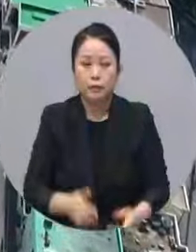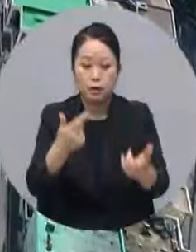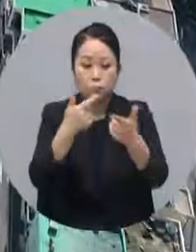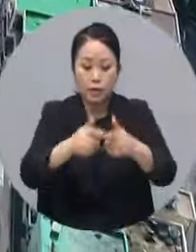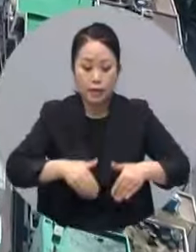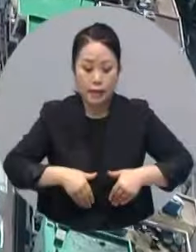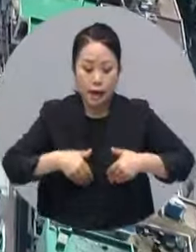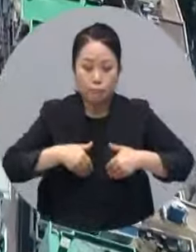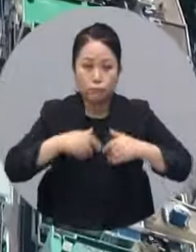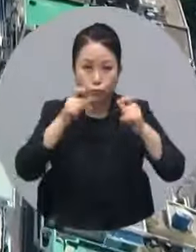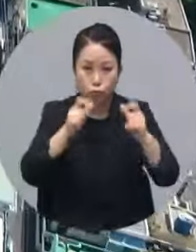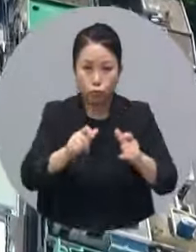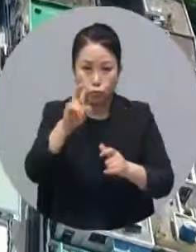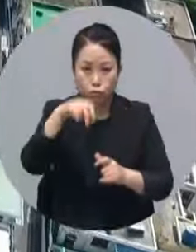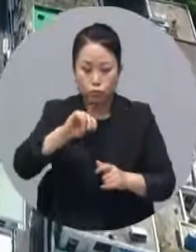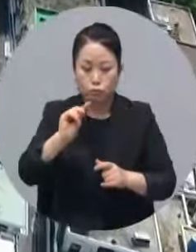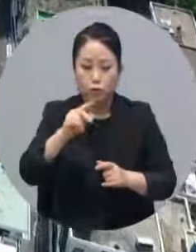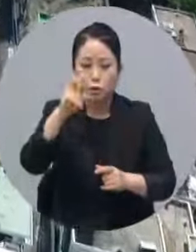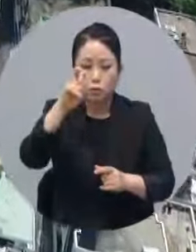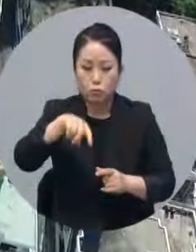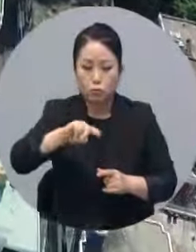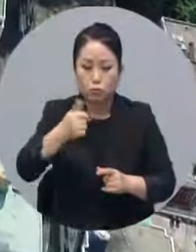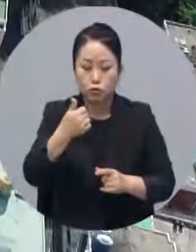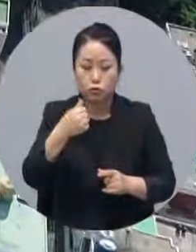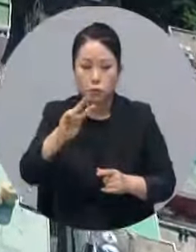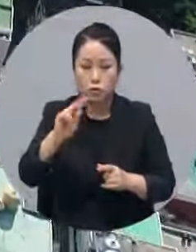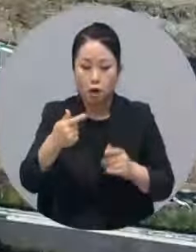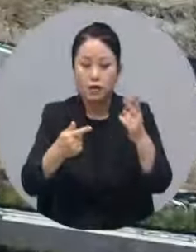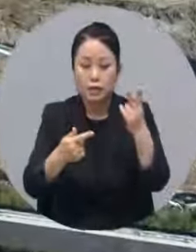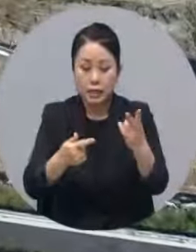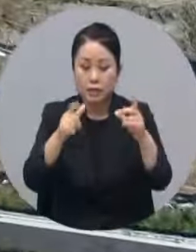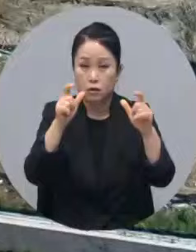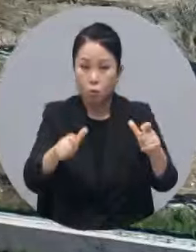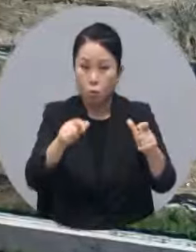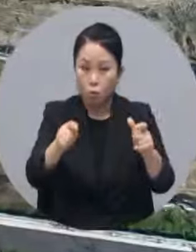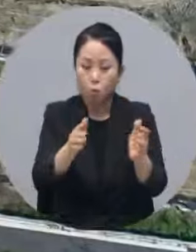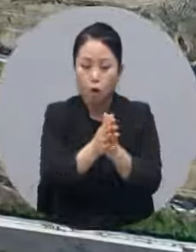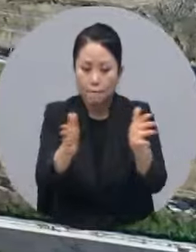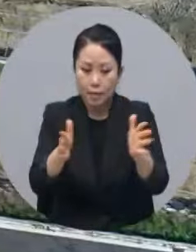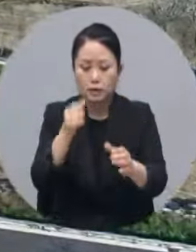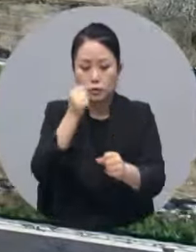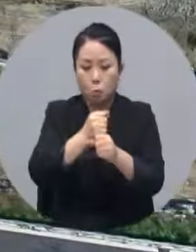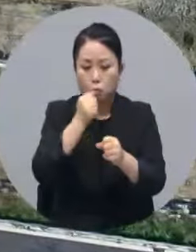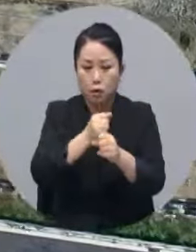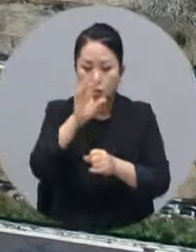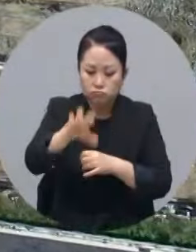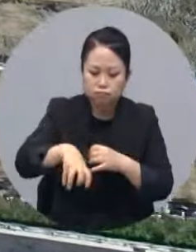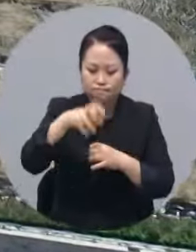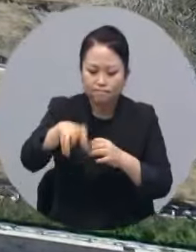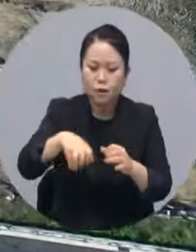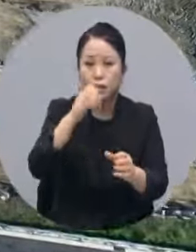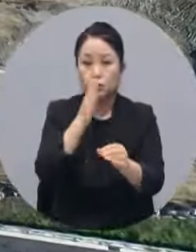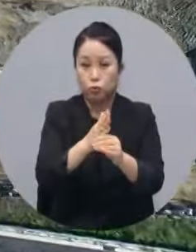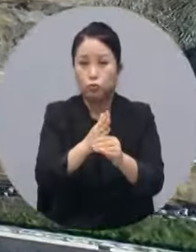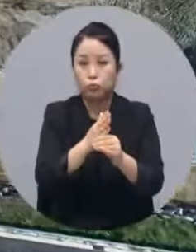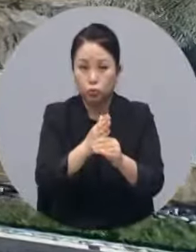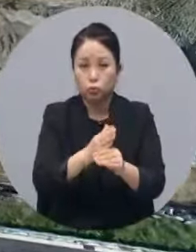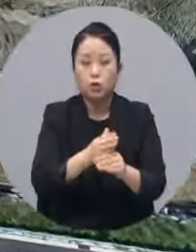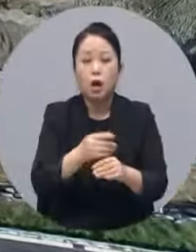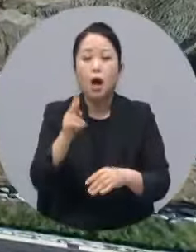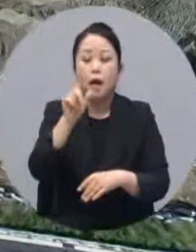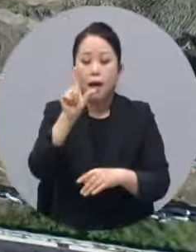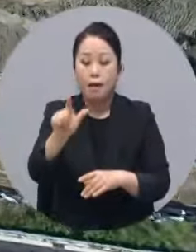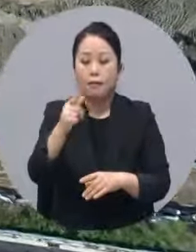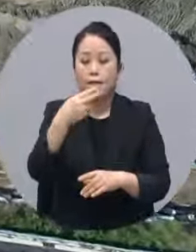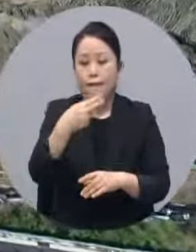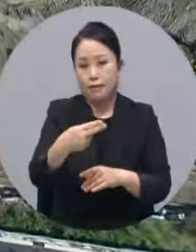부산 남구 문현이 주거환경 개선 구역입니다. 아파트 부지조성공사가 한창입니다. 사업 시행자는